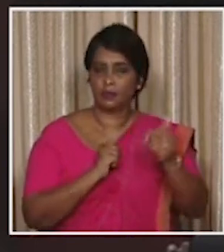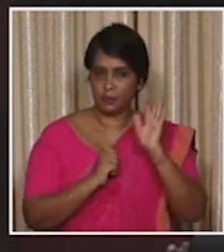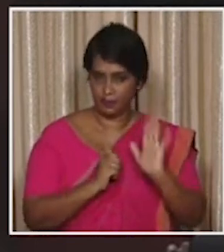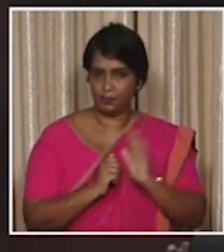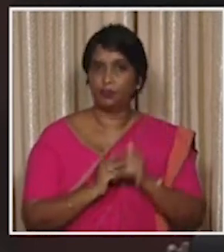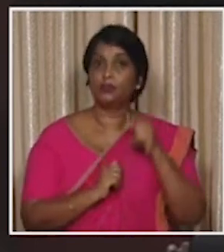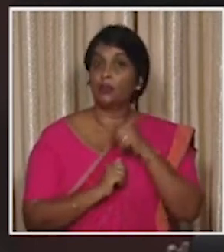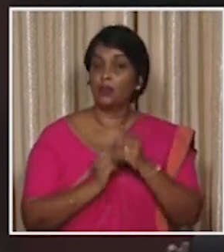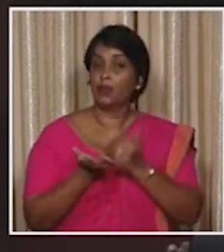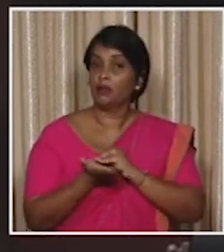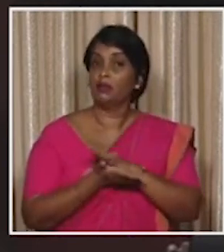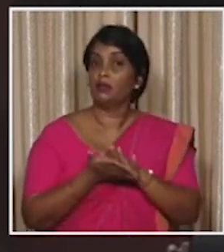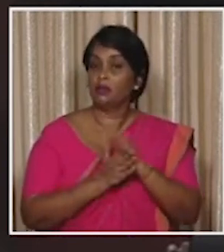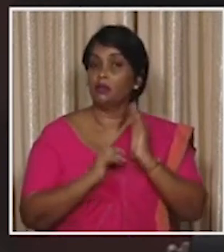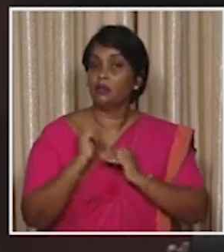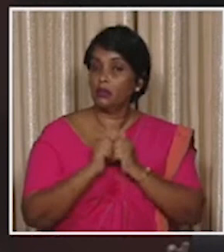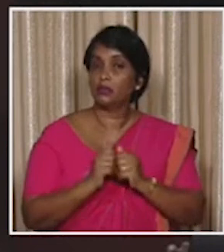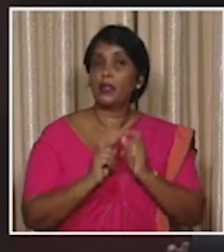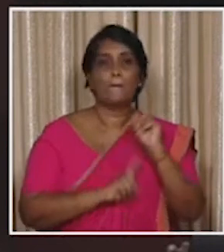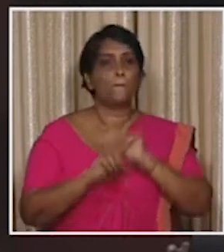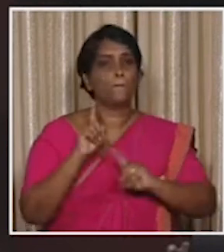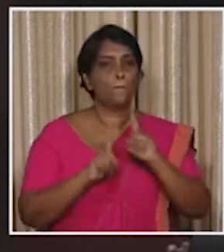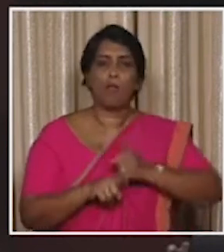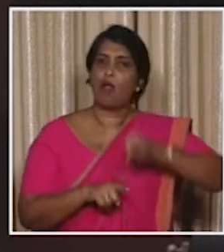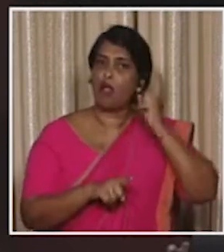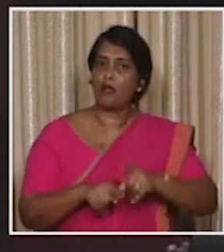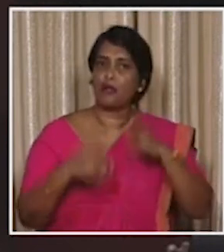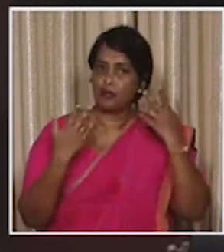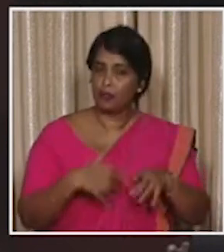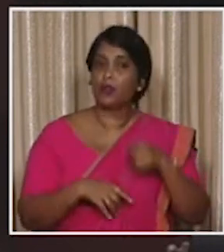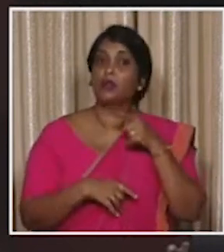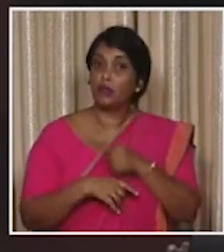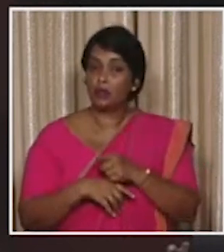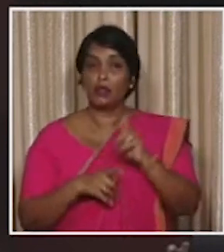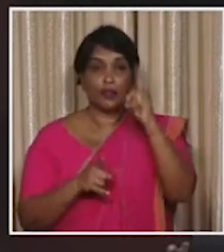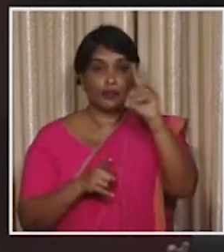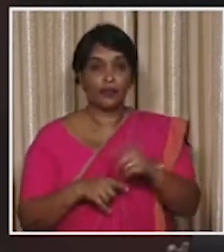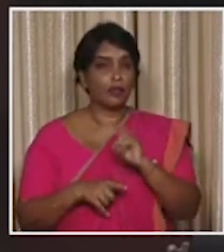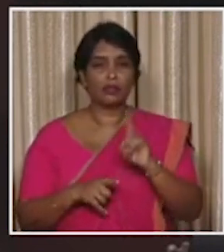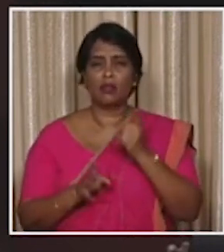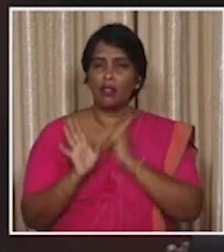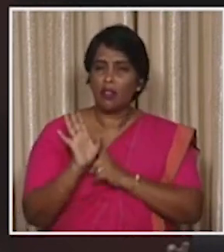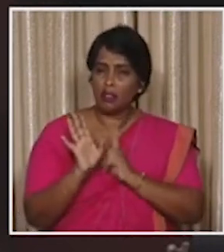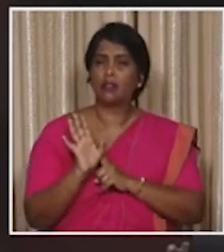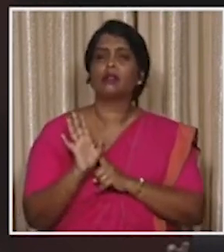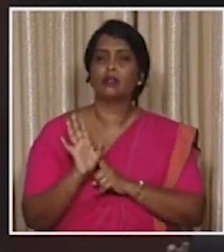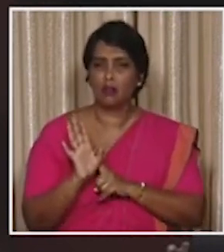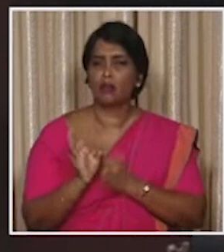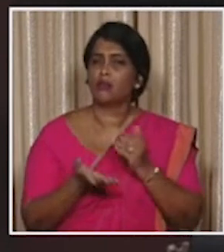තියෙනවා. ඒ ප්‍රතිසංස්කරණ වැඩපිළිවෙල මේ පාර්ලිමේන්තුව අනුමත කරලා තියෙනවා. මේක එකවරක් නෙමෙයි